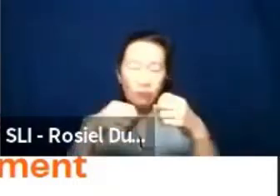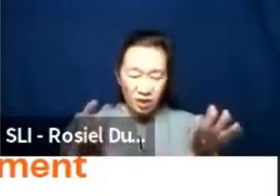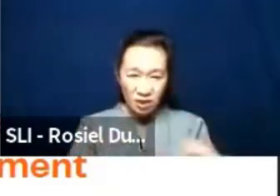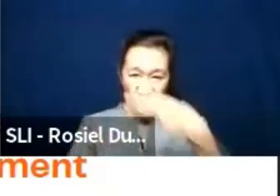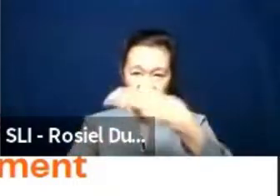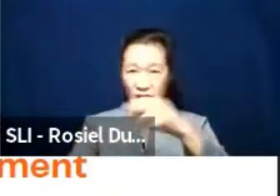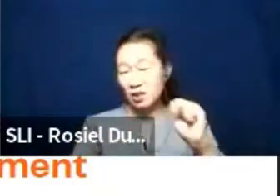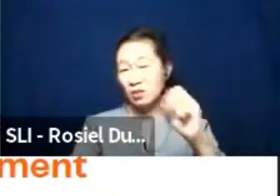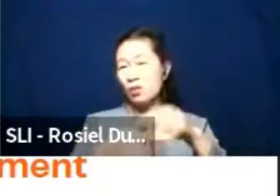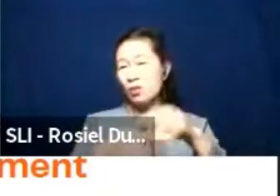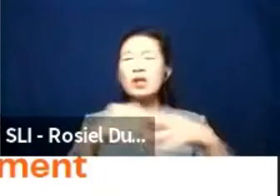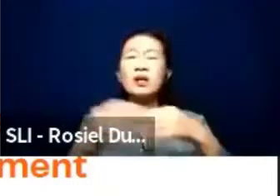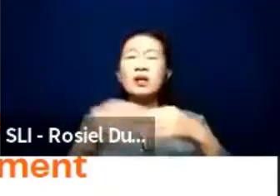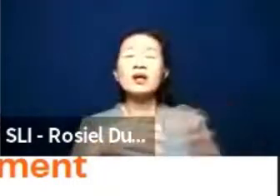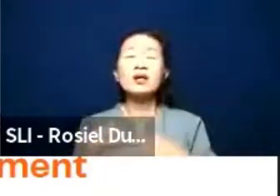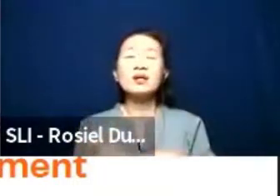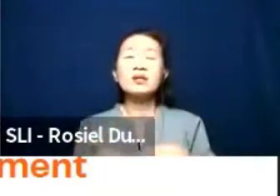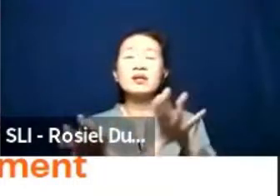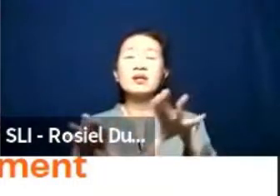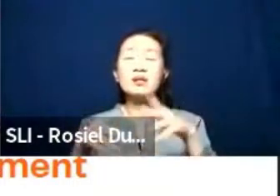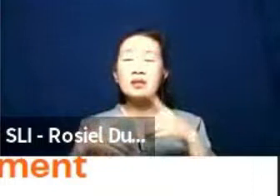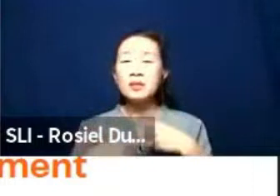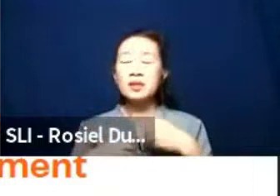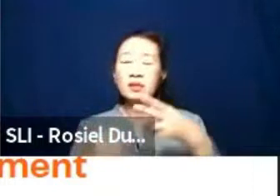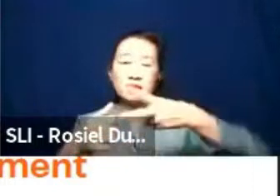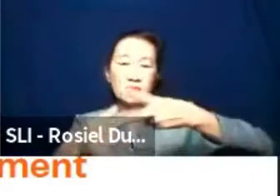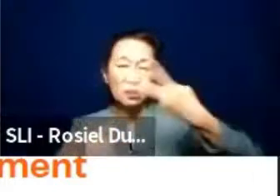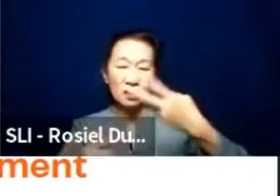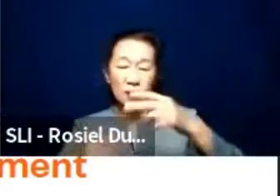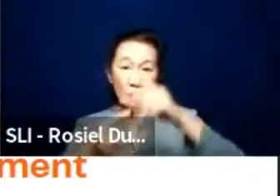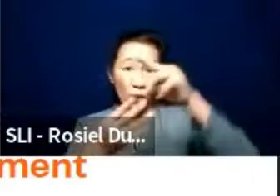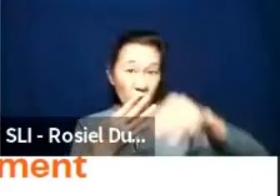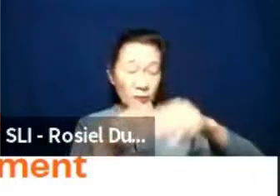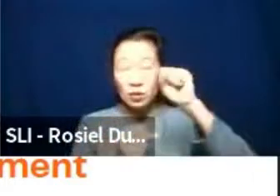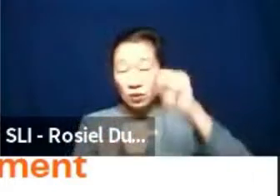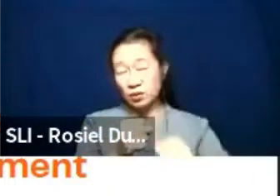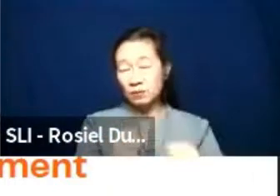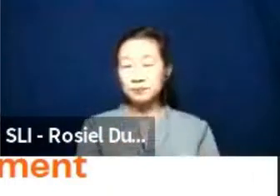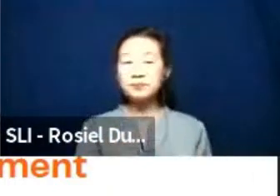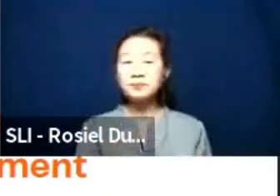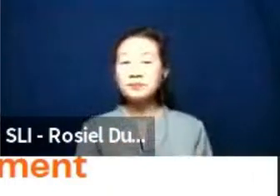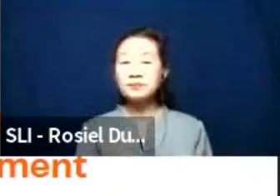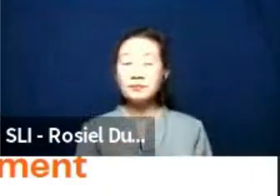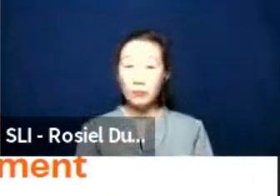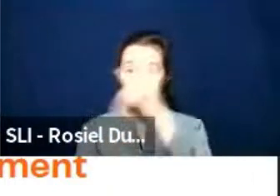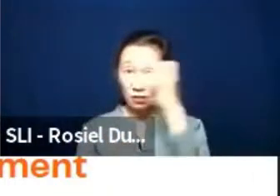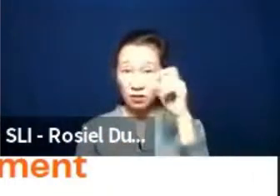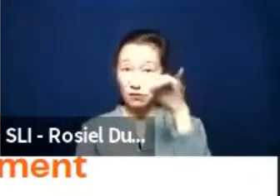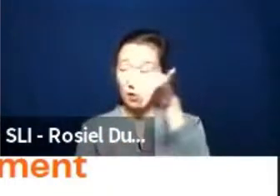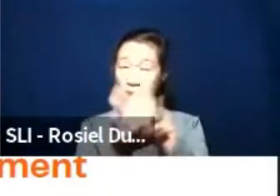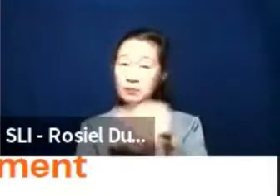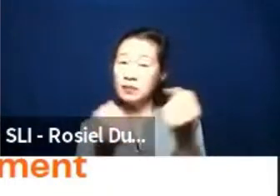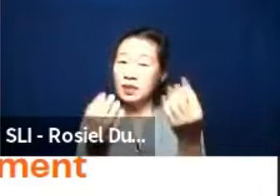school or kahit man lang adapted secondary program, no? So, dahil doon,